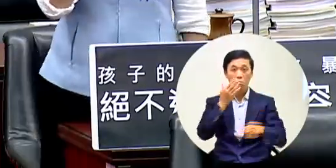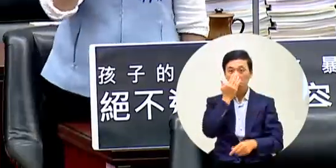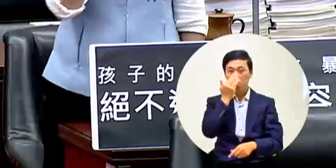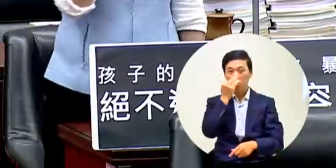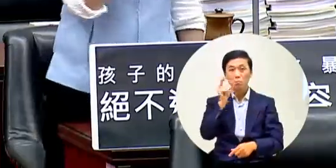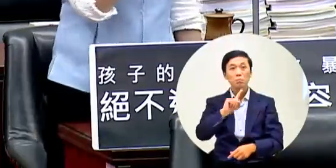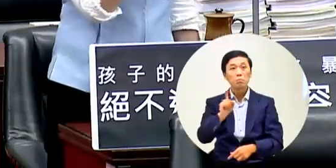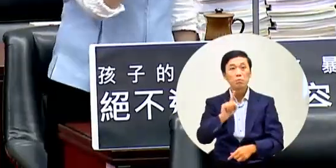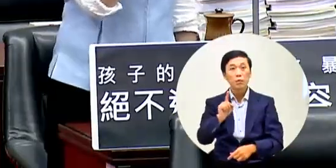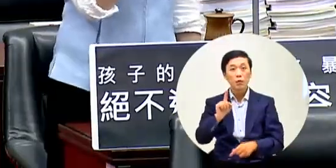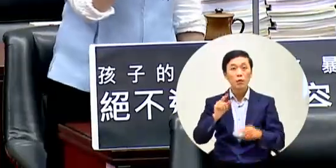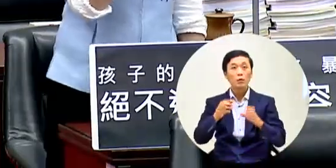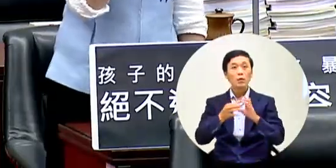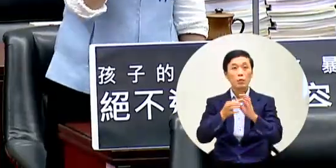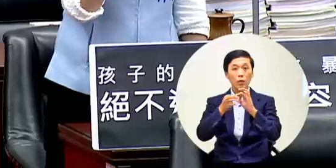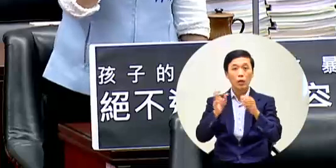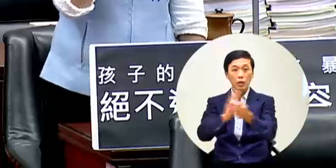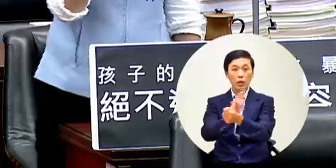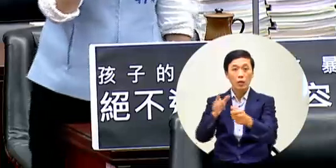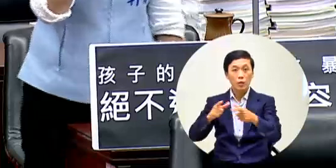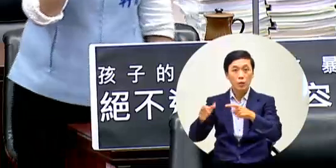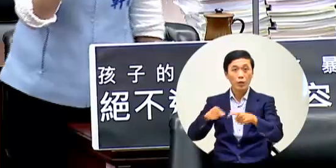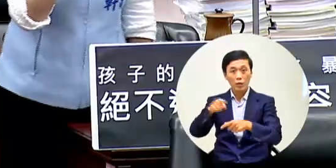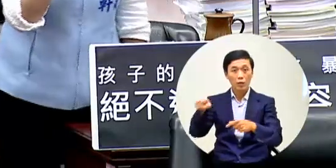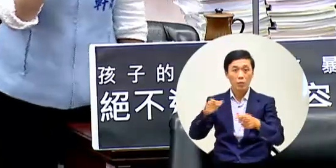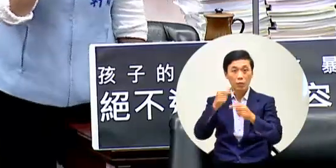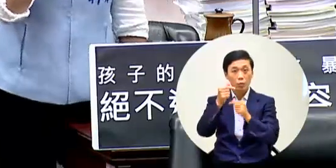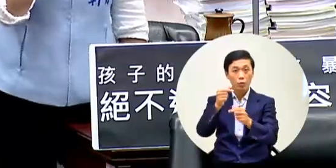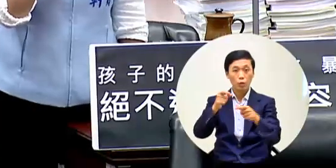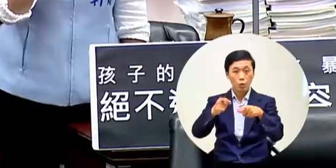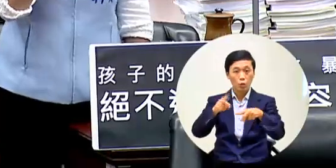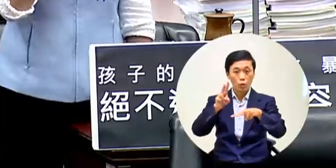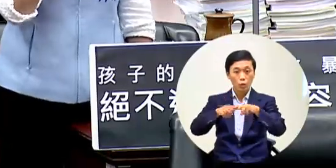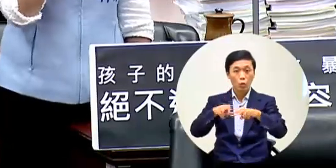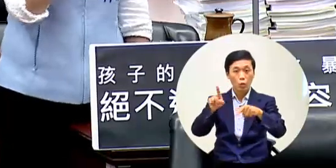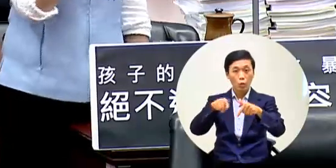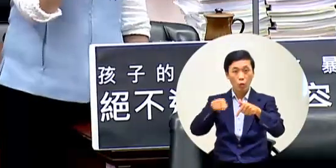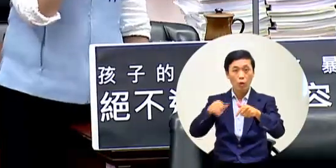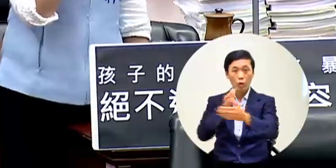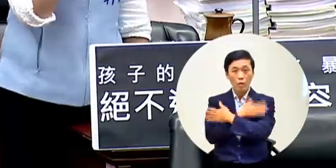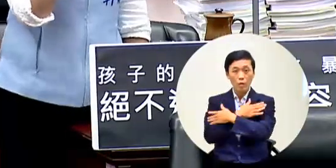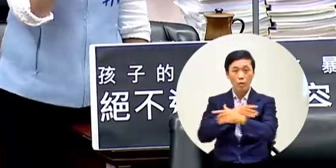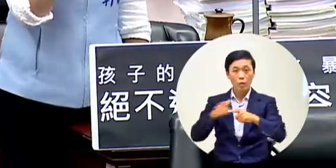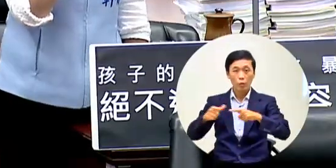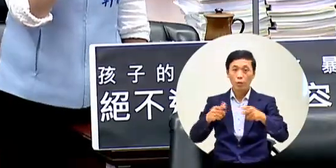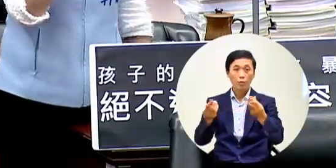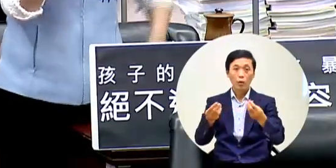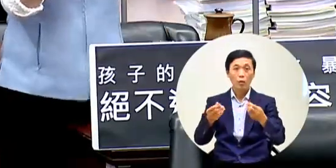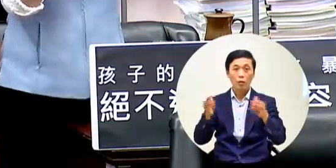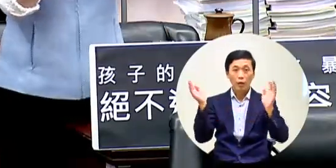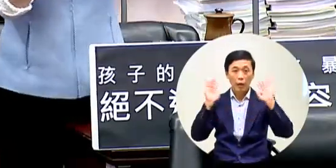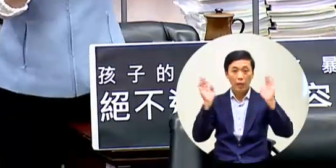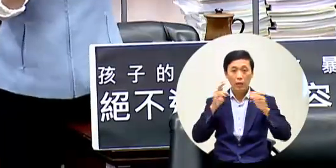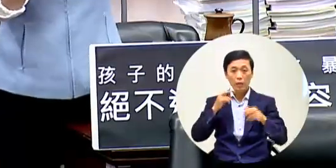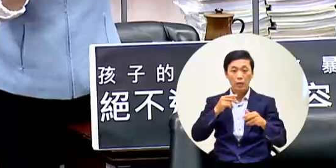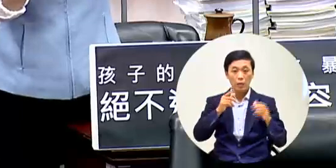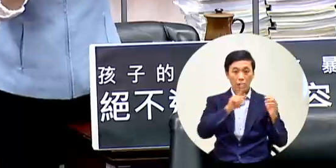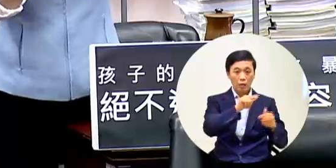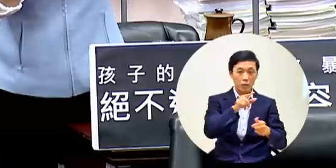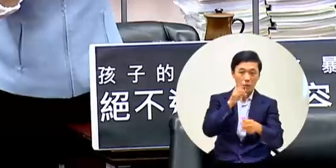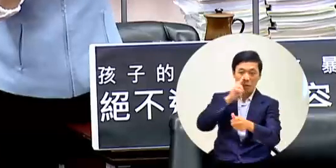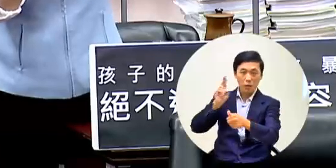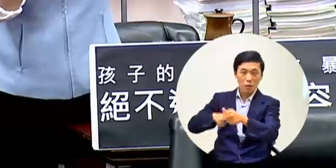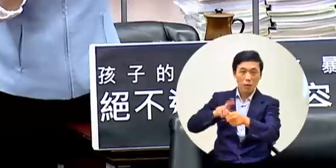为林园已经没有准公共化的幼儿园了，所以孩子持续受虐。两位孩